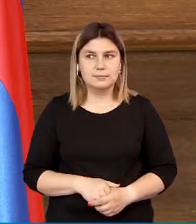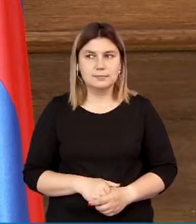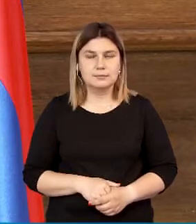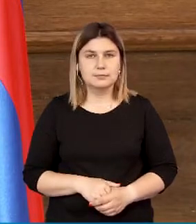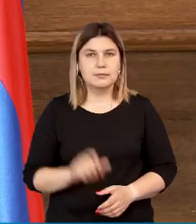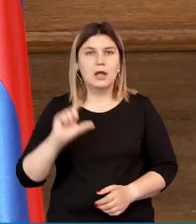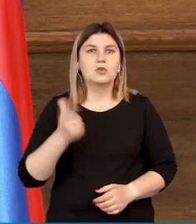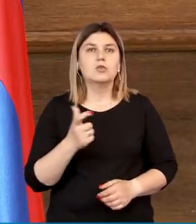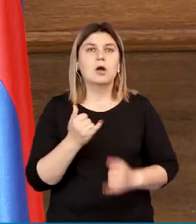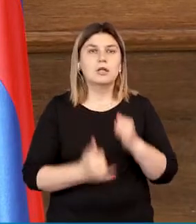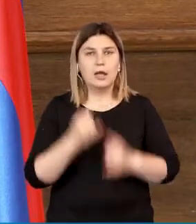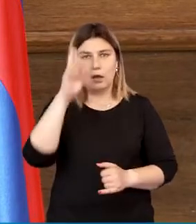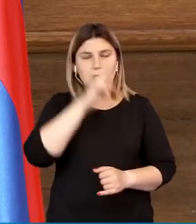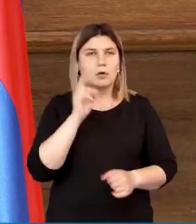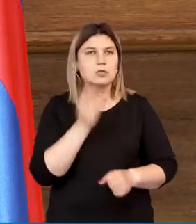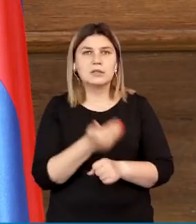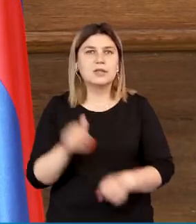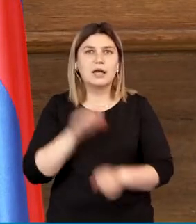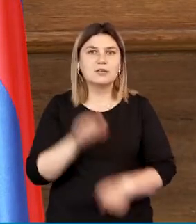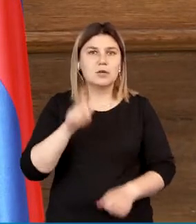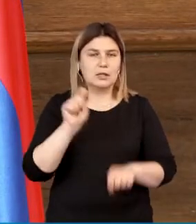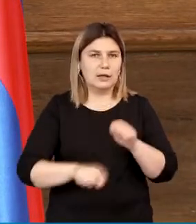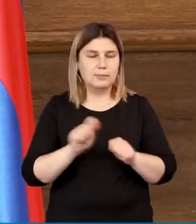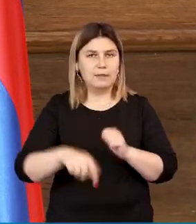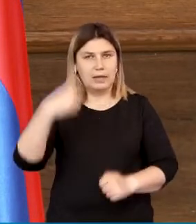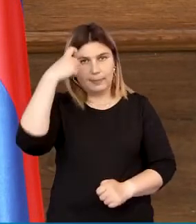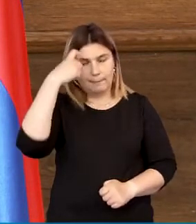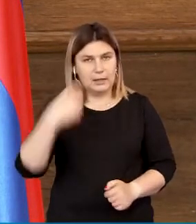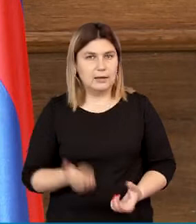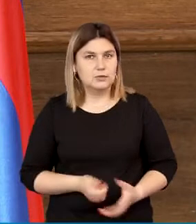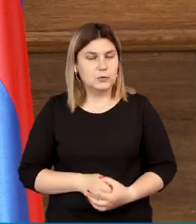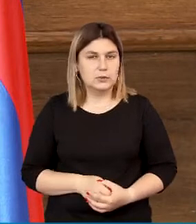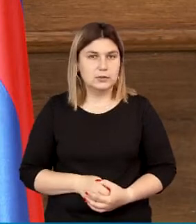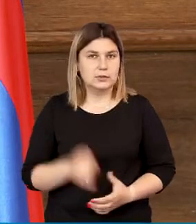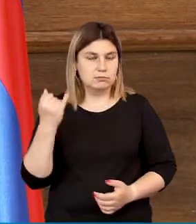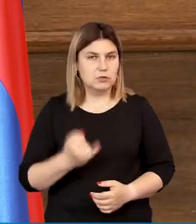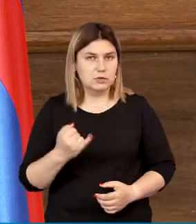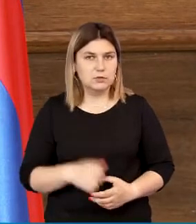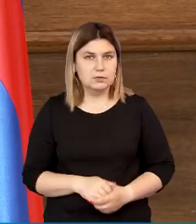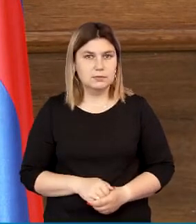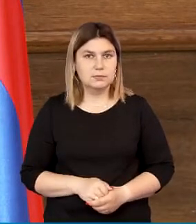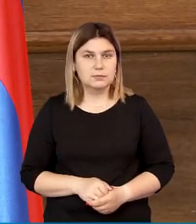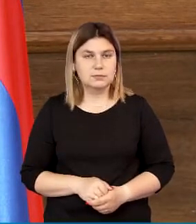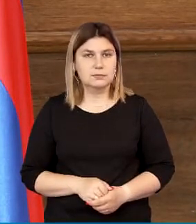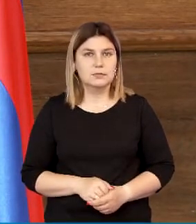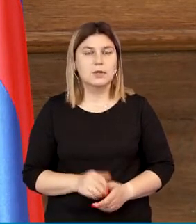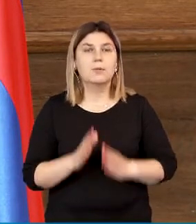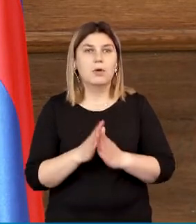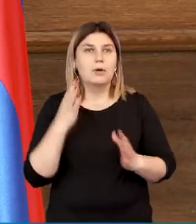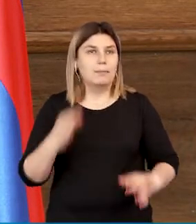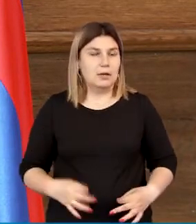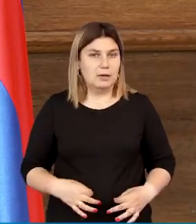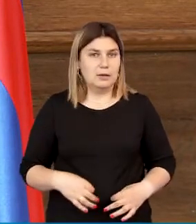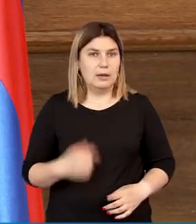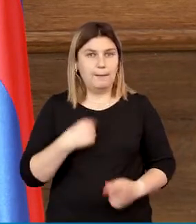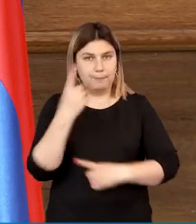A co jeśli rodzic nie wyrazi zgody na mierzenie temperatury dziecka? Proszę Państwa, no,